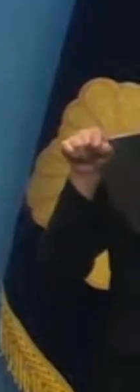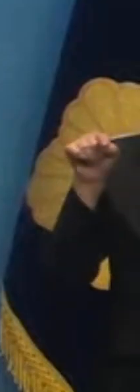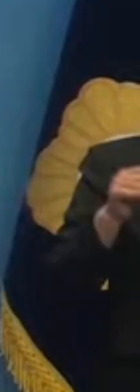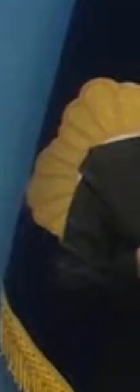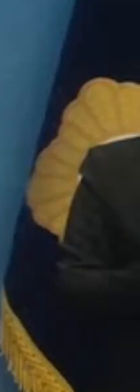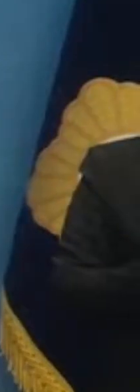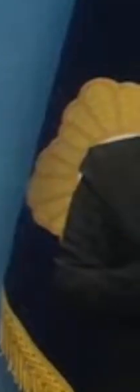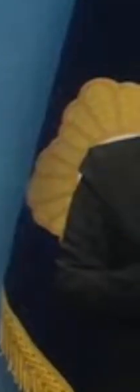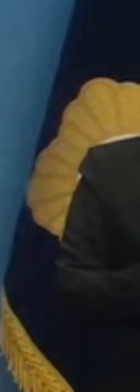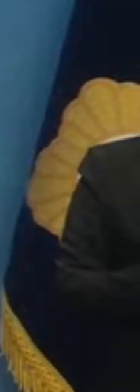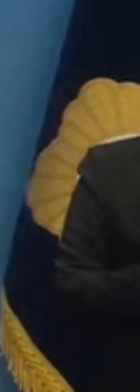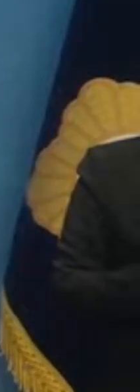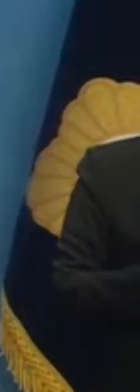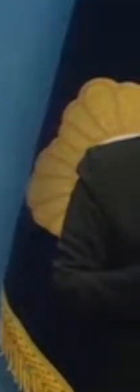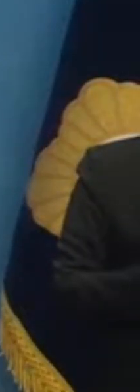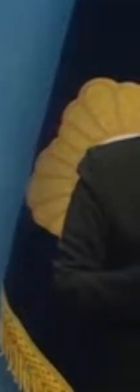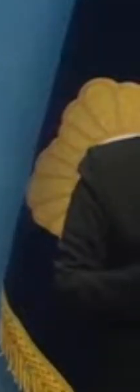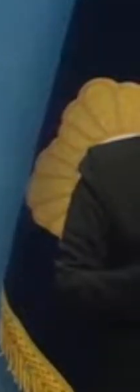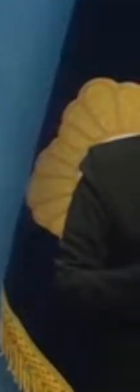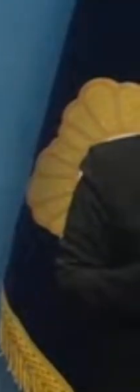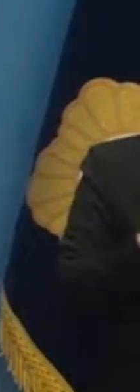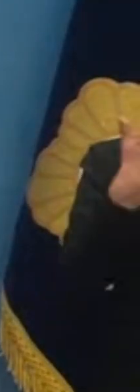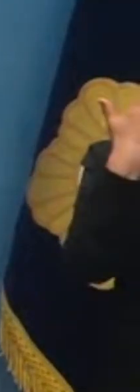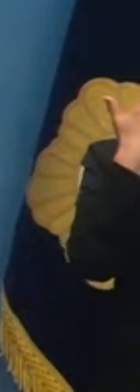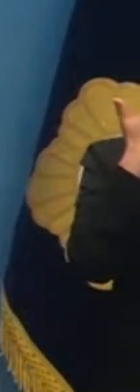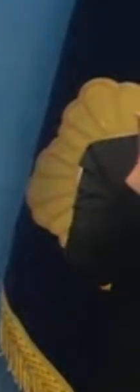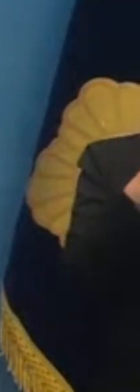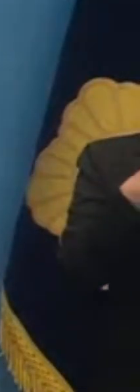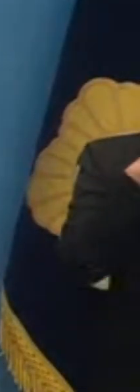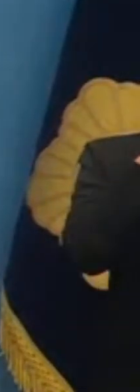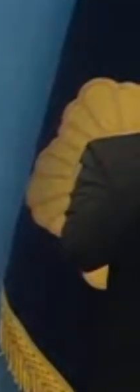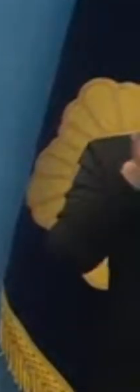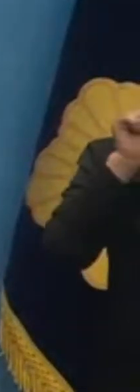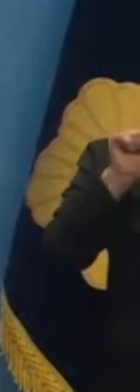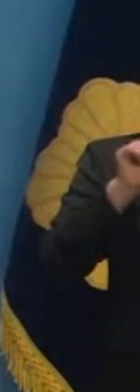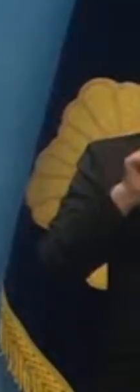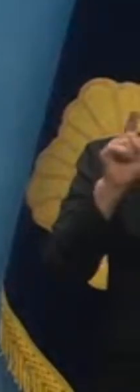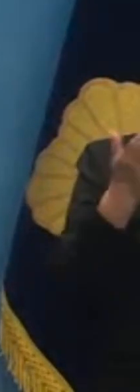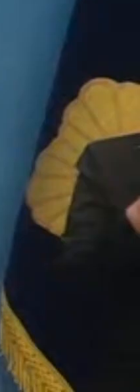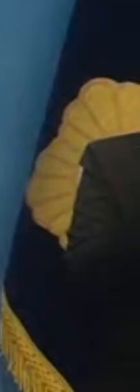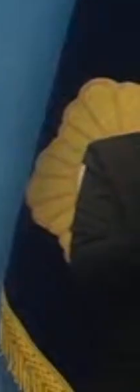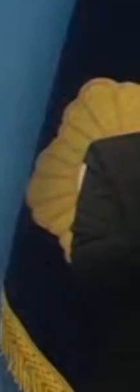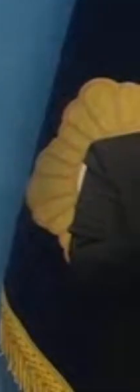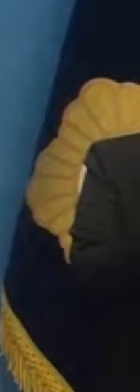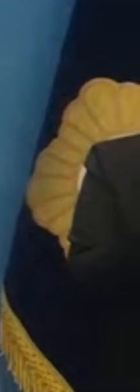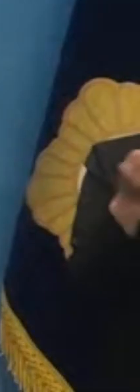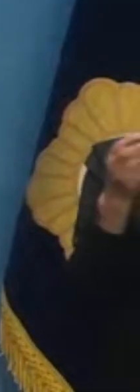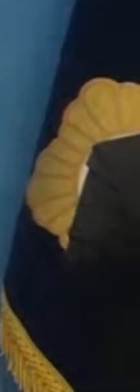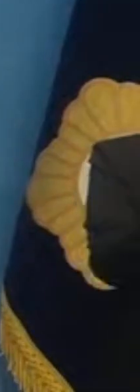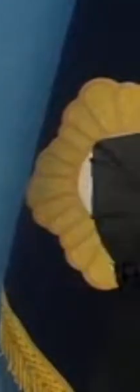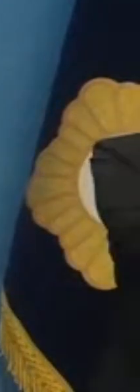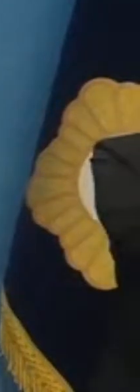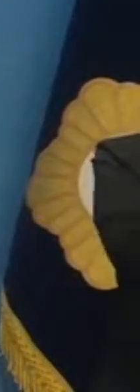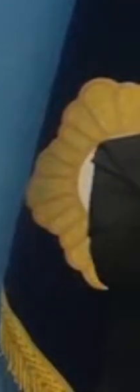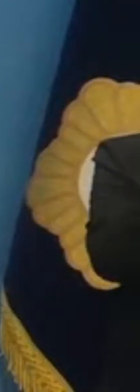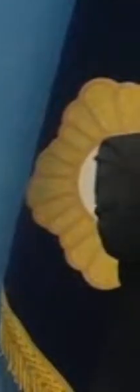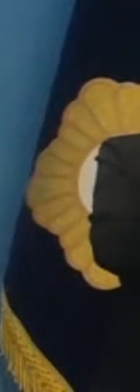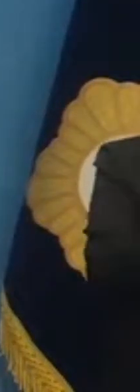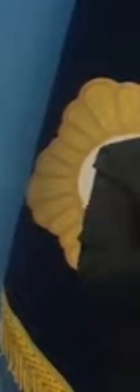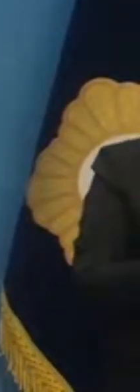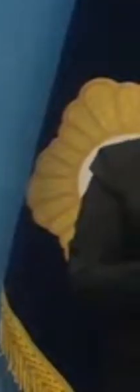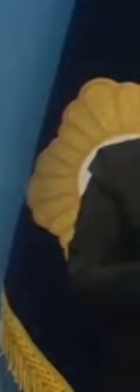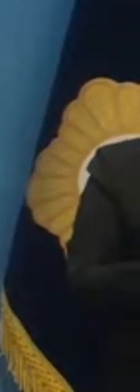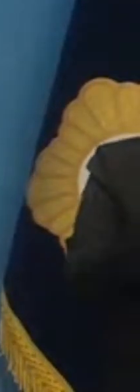임금의 감소가 없는 주 4.5일제를 어떻게 하겠다는 것인지 질의하였고 이재명 후보는